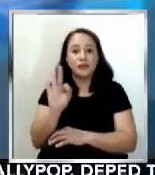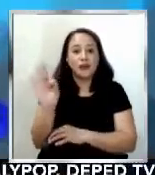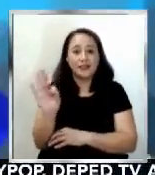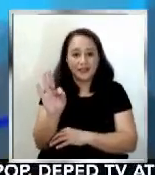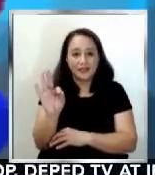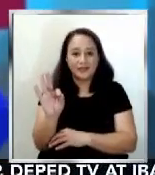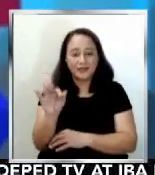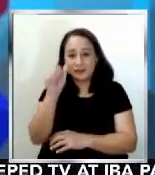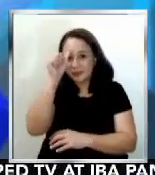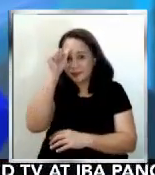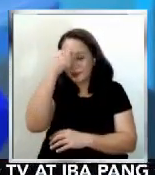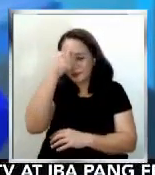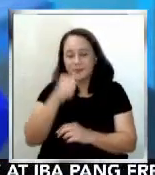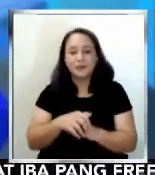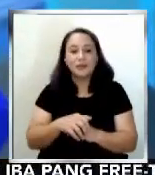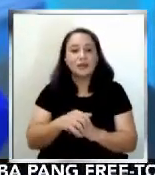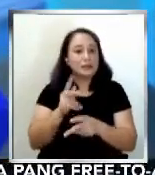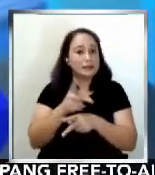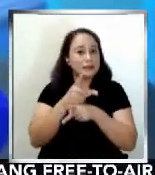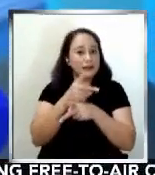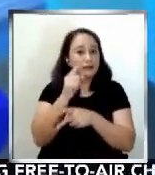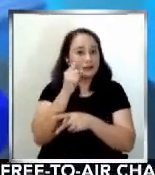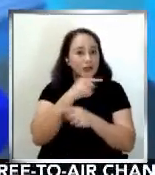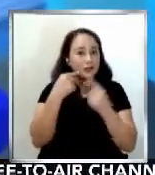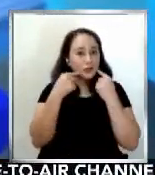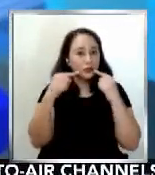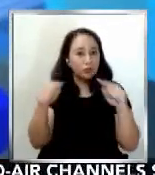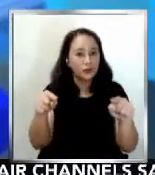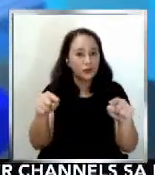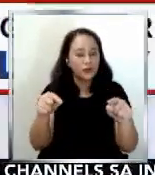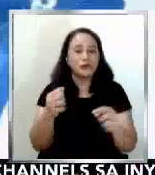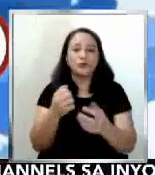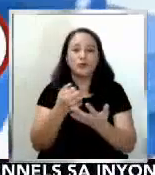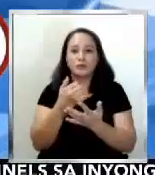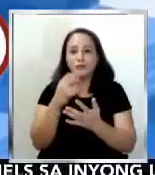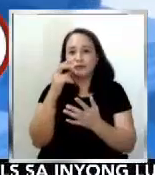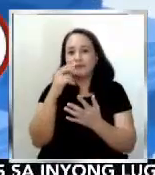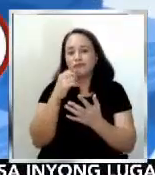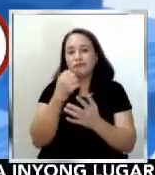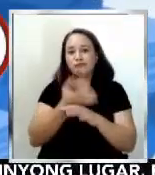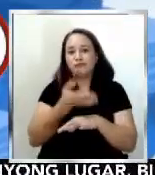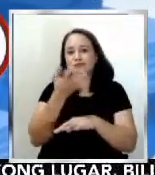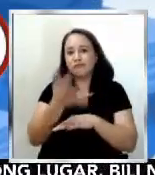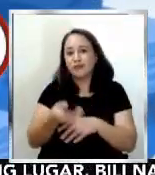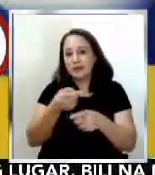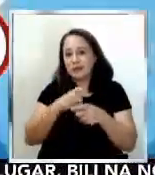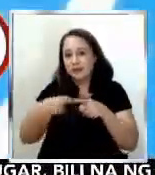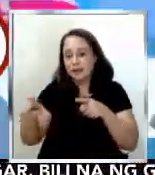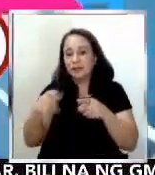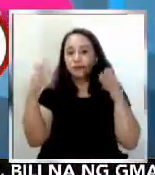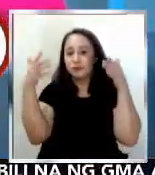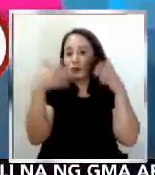po, mag-ingat sa fake news at scam texts. Tutok lang po sa GMA o bumisita sa